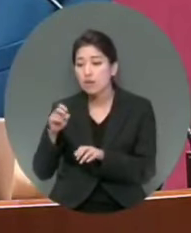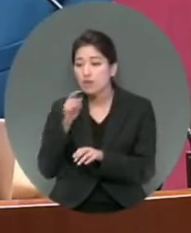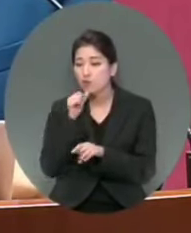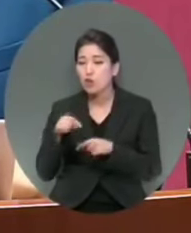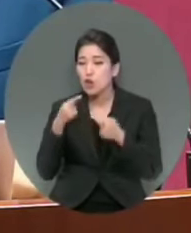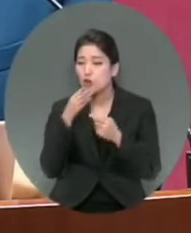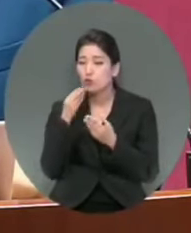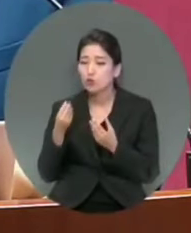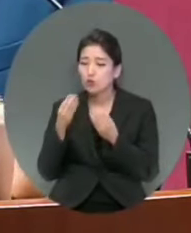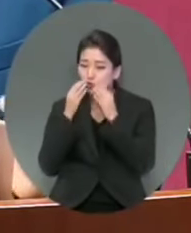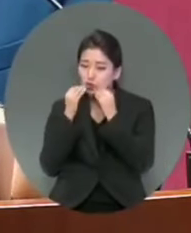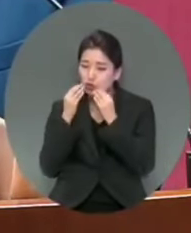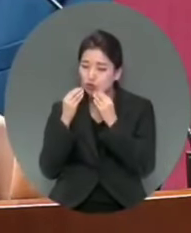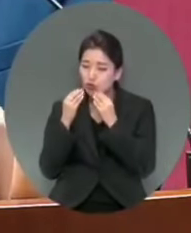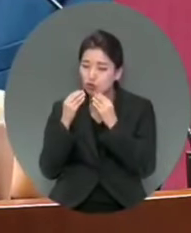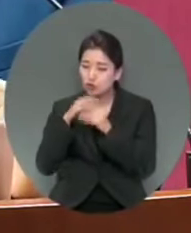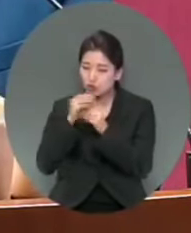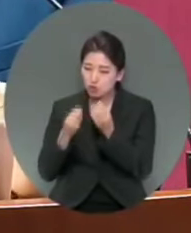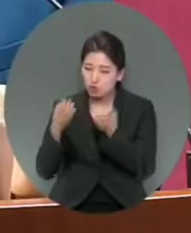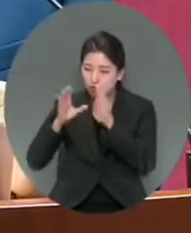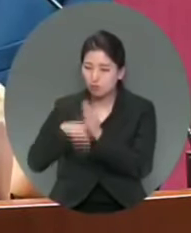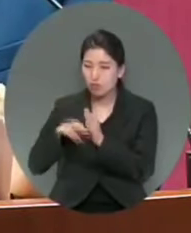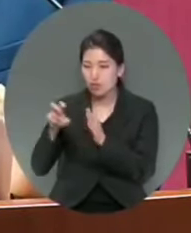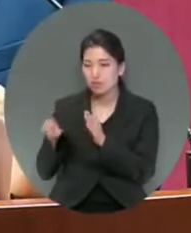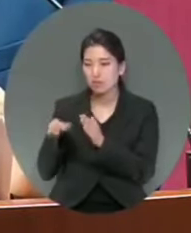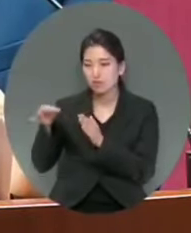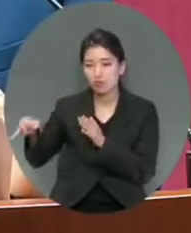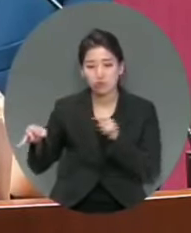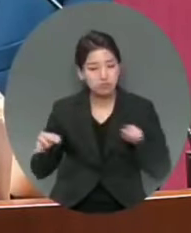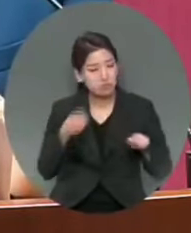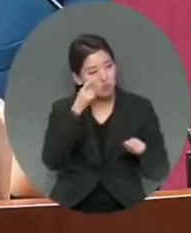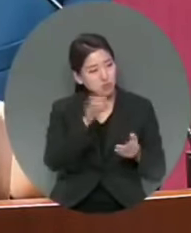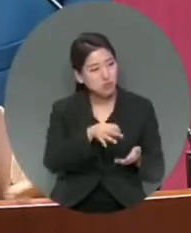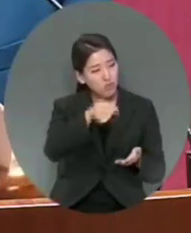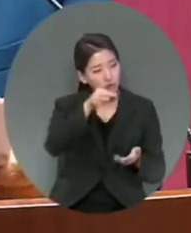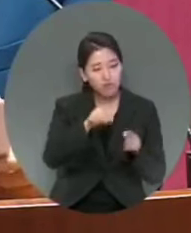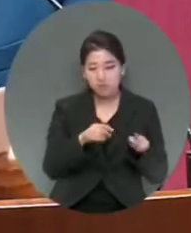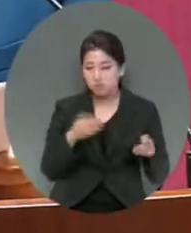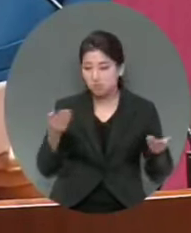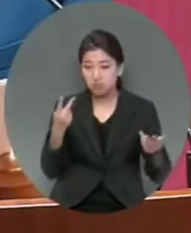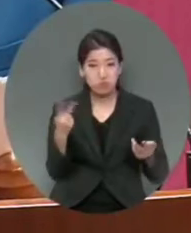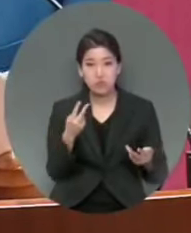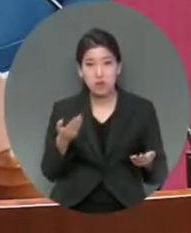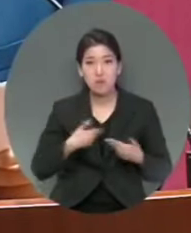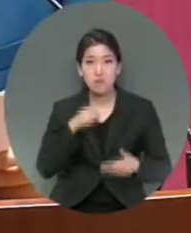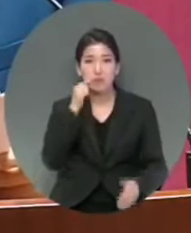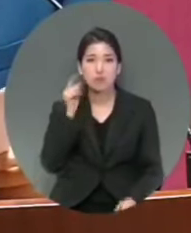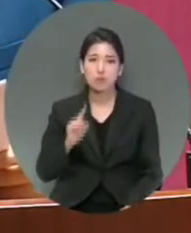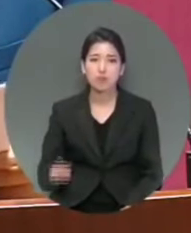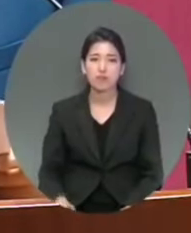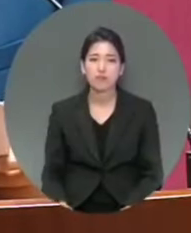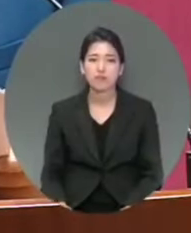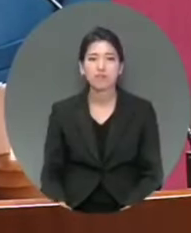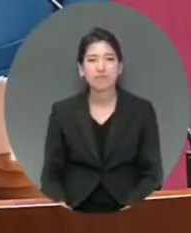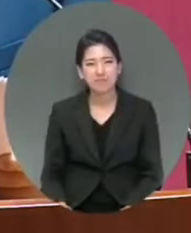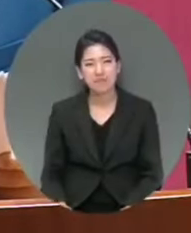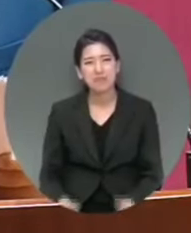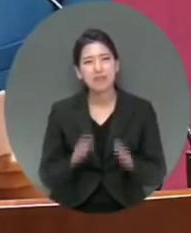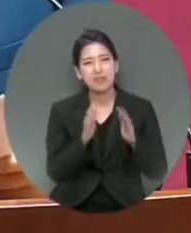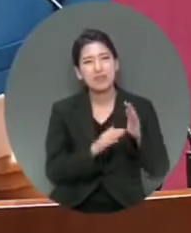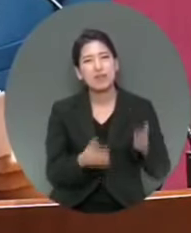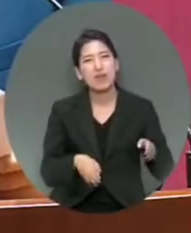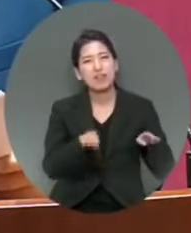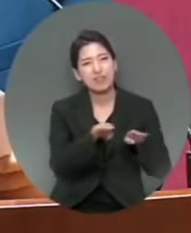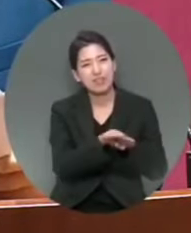20만 원 받고 누구는 못 받게 되는 게 이런 기준이 정상적인 것입니까? 아시다시피 기관별로 공무직의 직종이나 인력